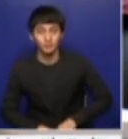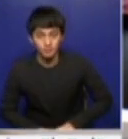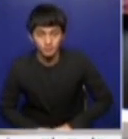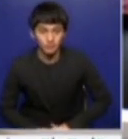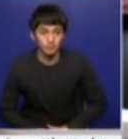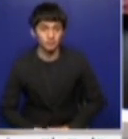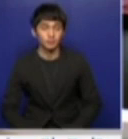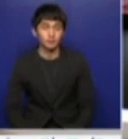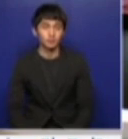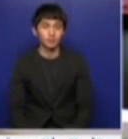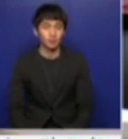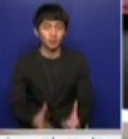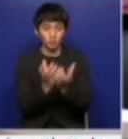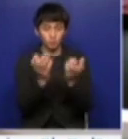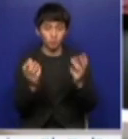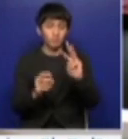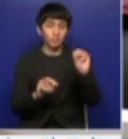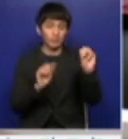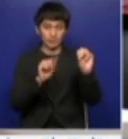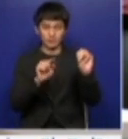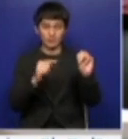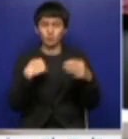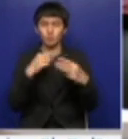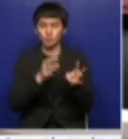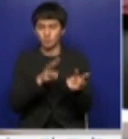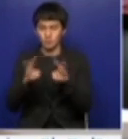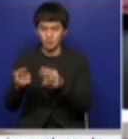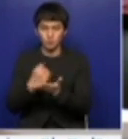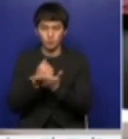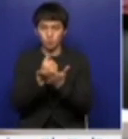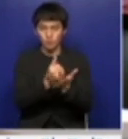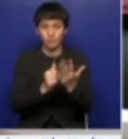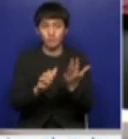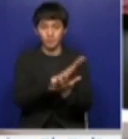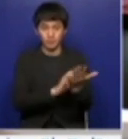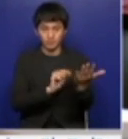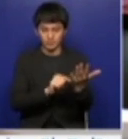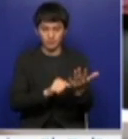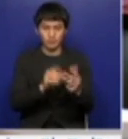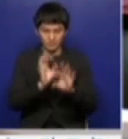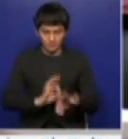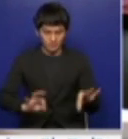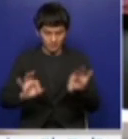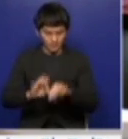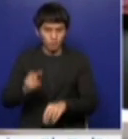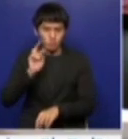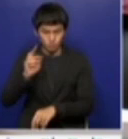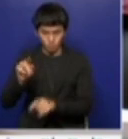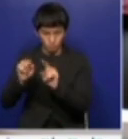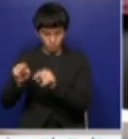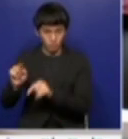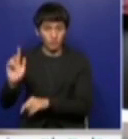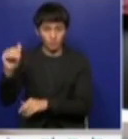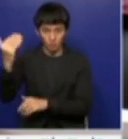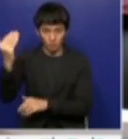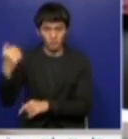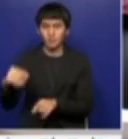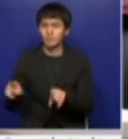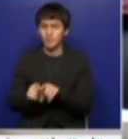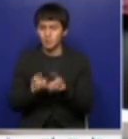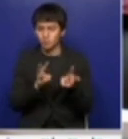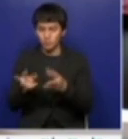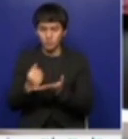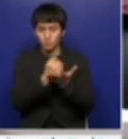165เพื่อหาทางออกให้กับประเทศนะครับต้องยืนอยู่จุดนี้ก่อนเราไม่ได้หาทางออกให้กับใคร